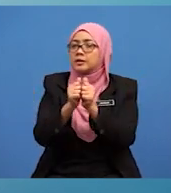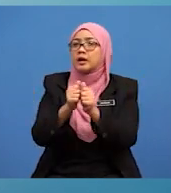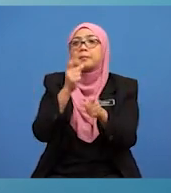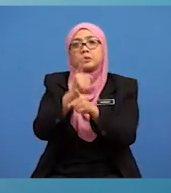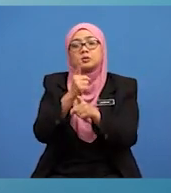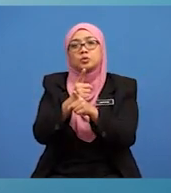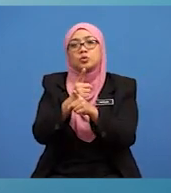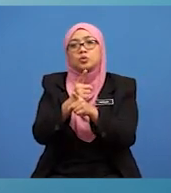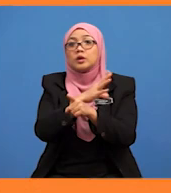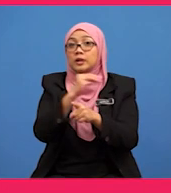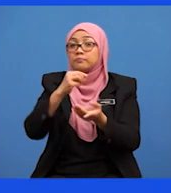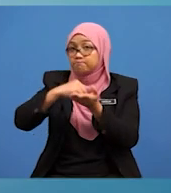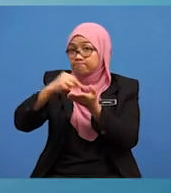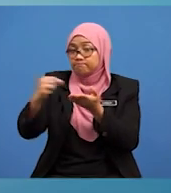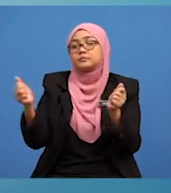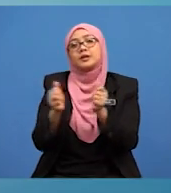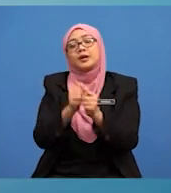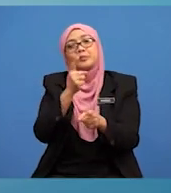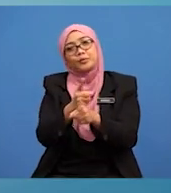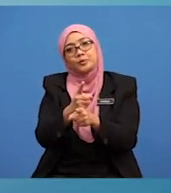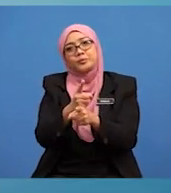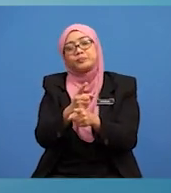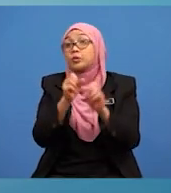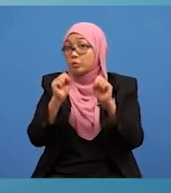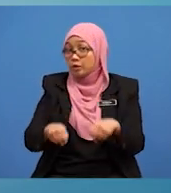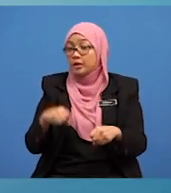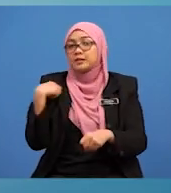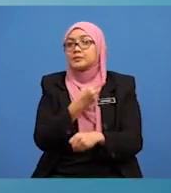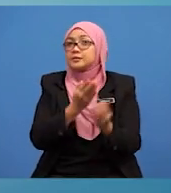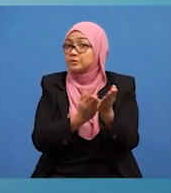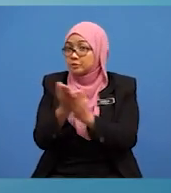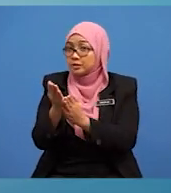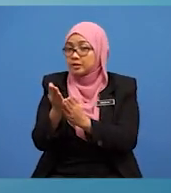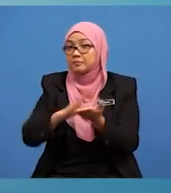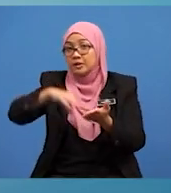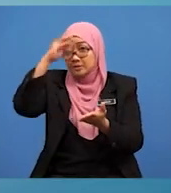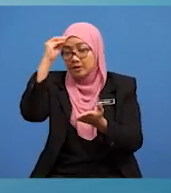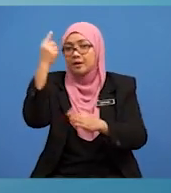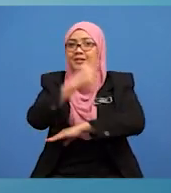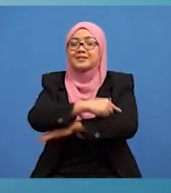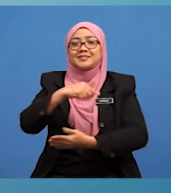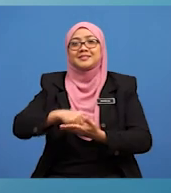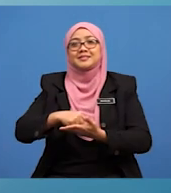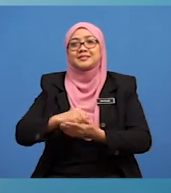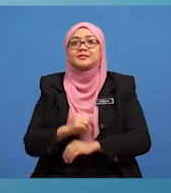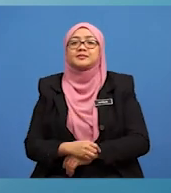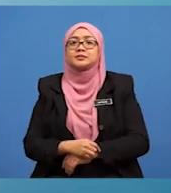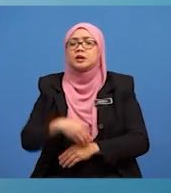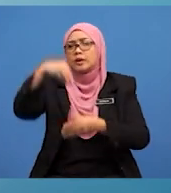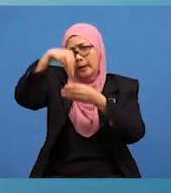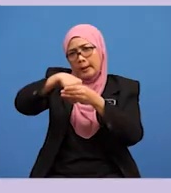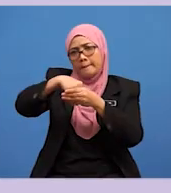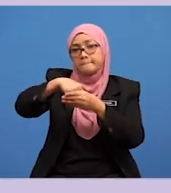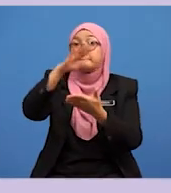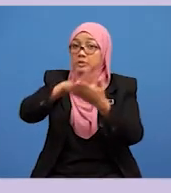elektron dengan betul. Bolehkah kita teruskan pelajaran hari ini? Bagus! Di dalam jadual berkala